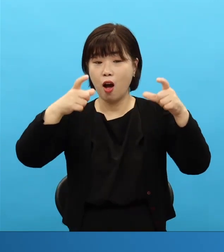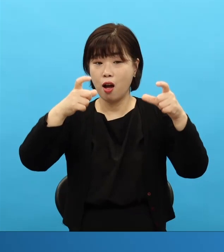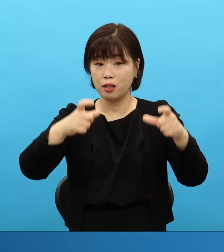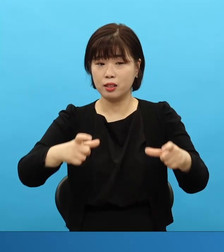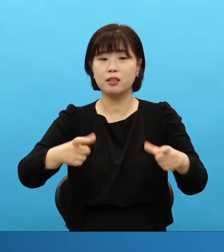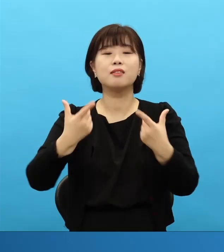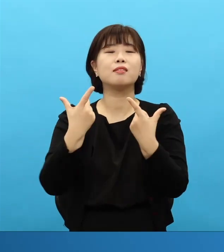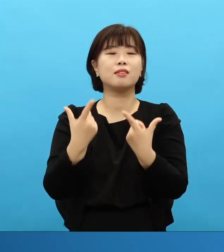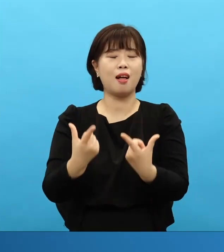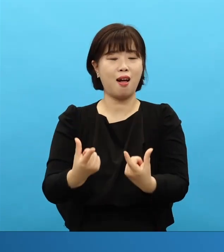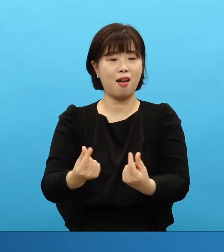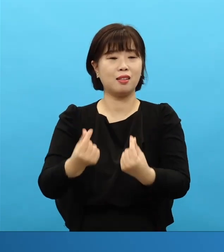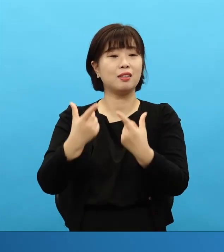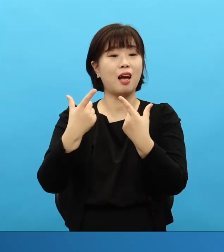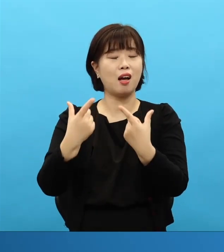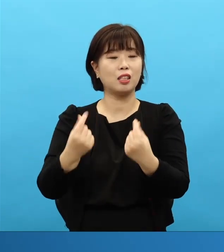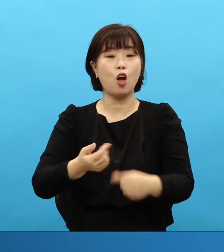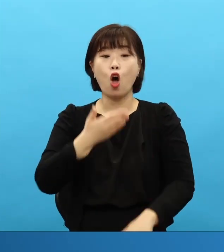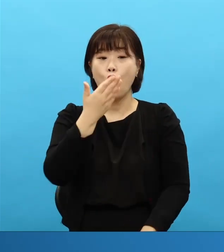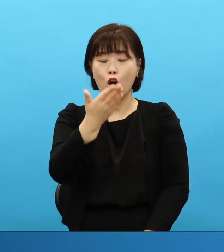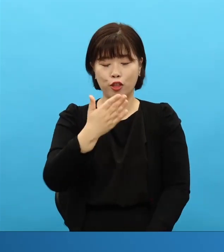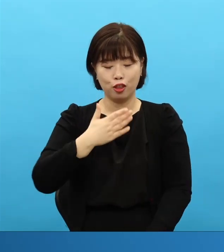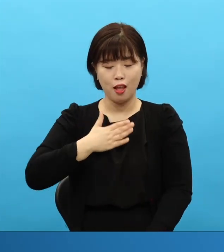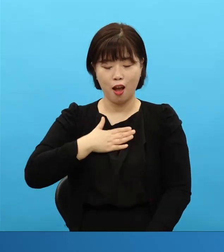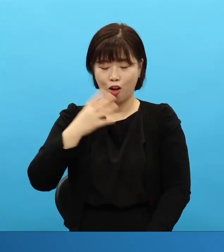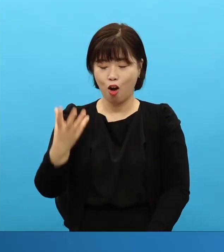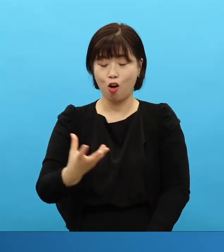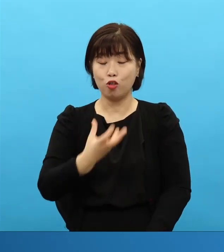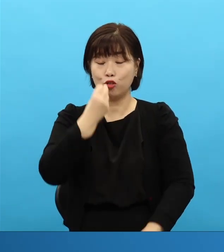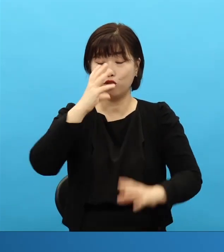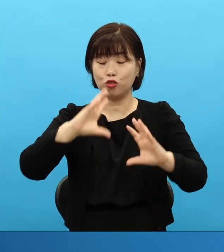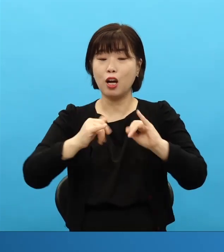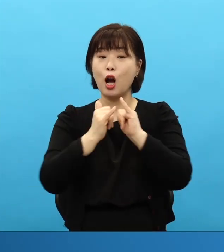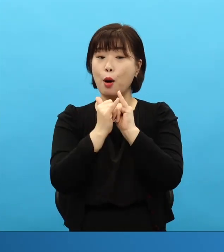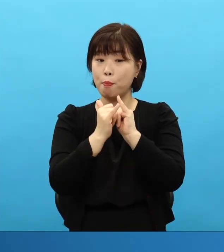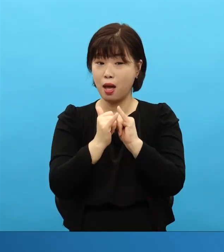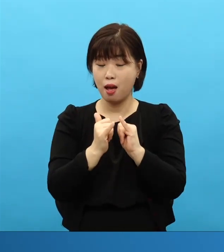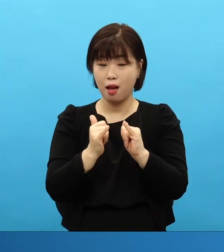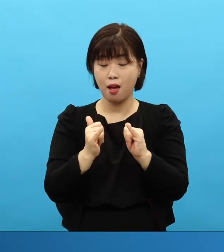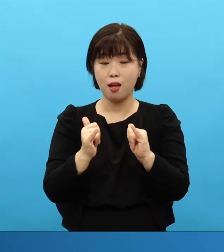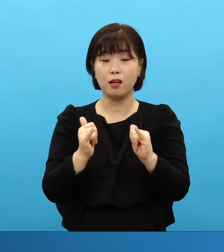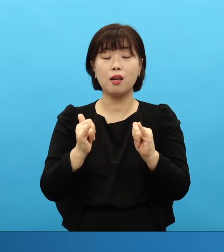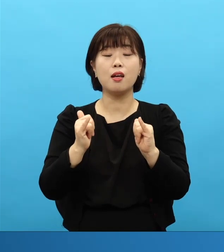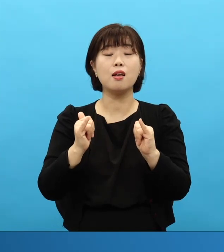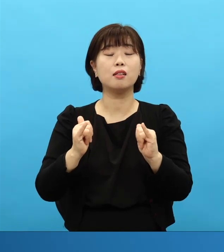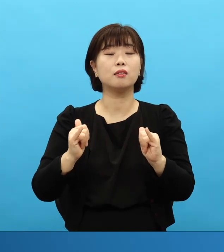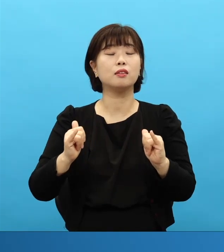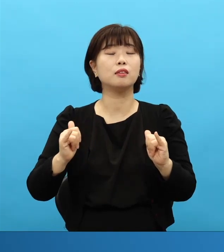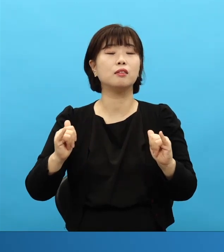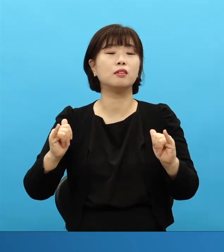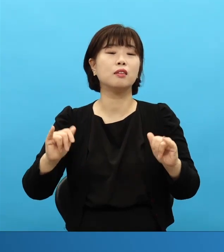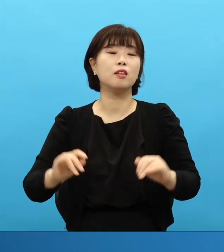성읍이라. 너는 내 거룩한 백성이라.